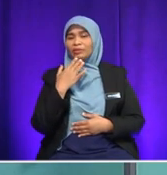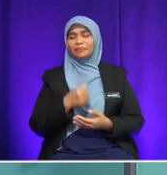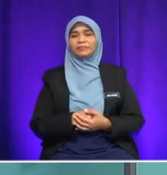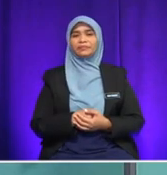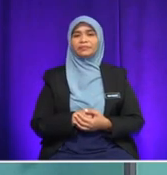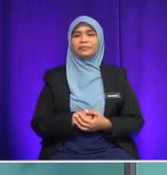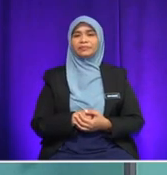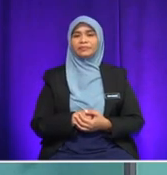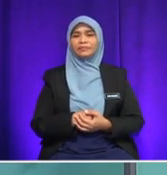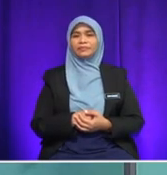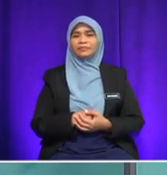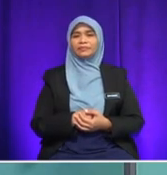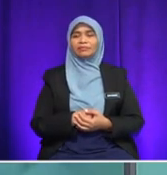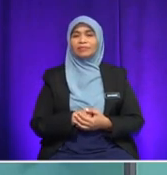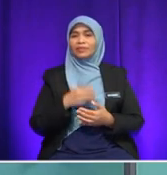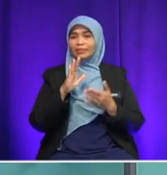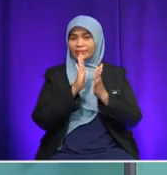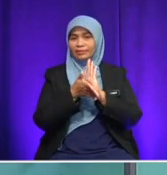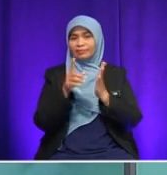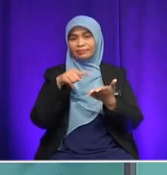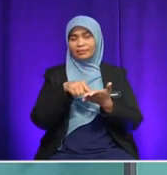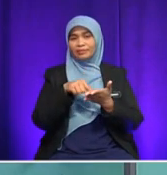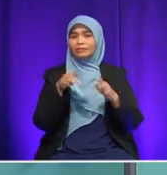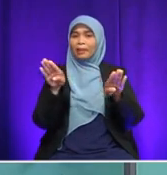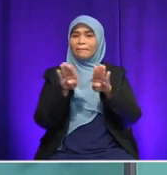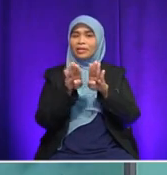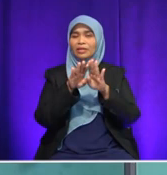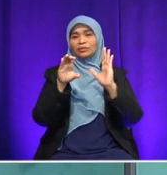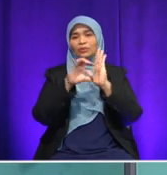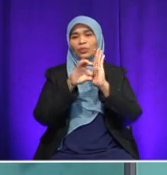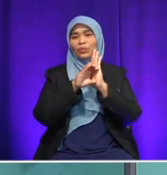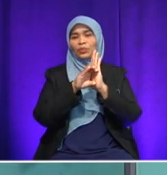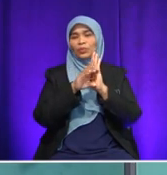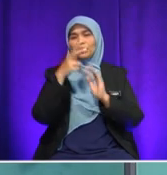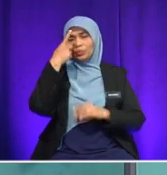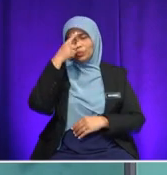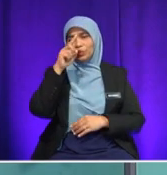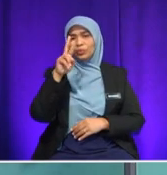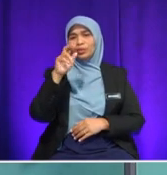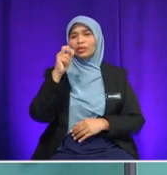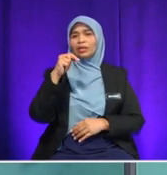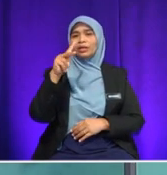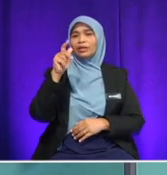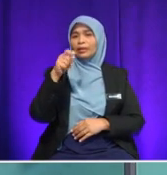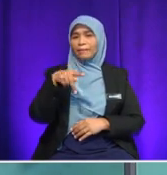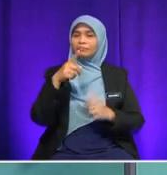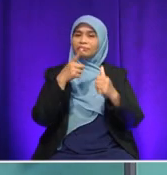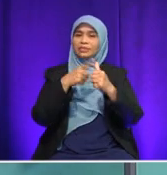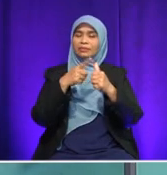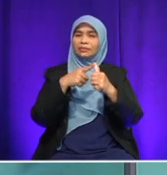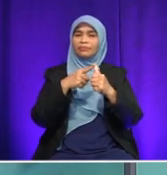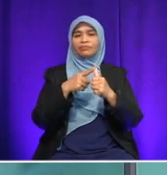warni. Okey, jadi ini sebagai contoh untuk rangkap yang pertama. Okey. Okey. Dan